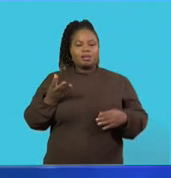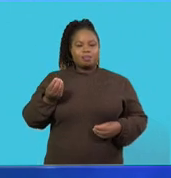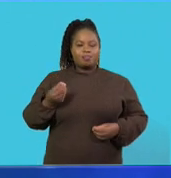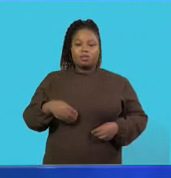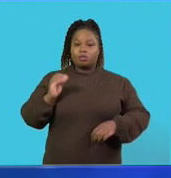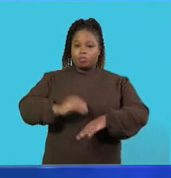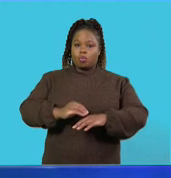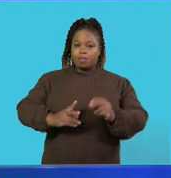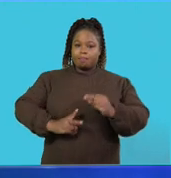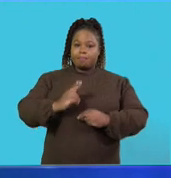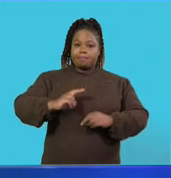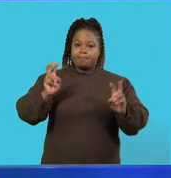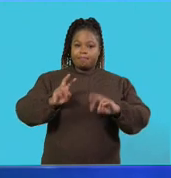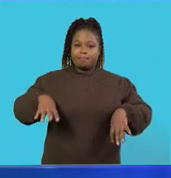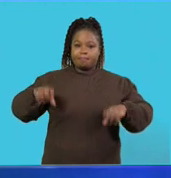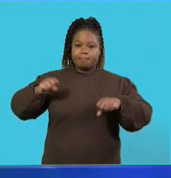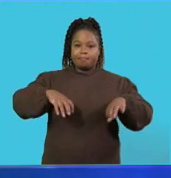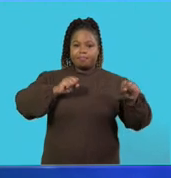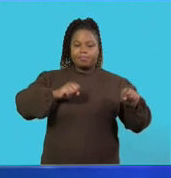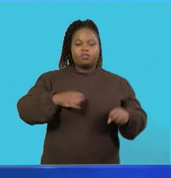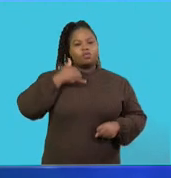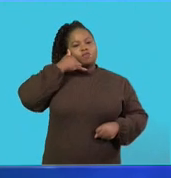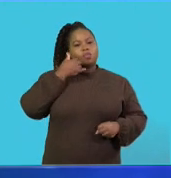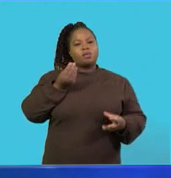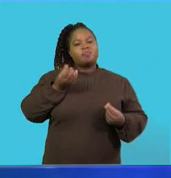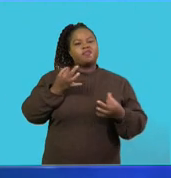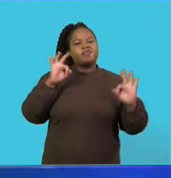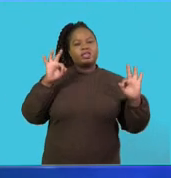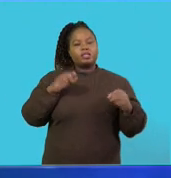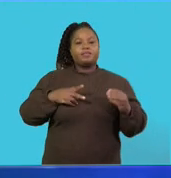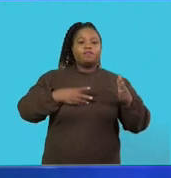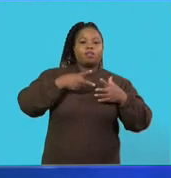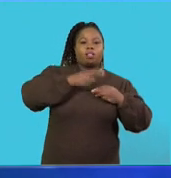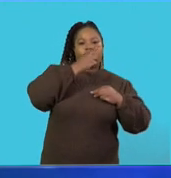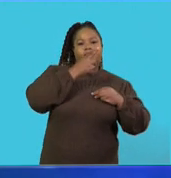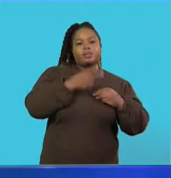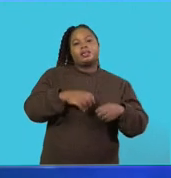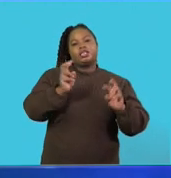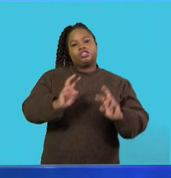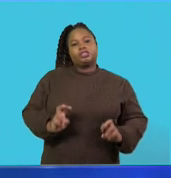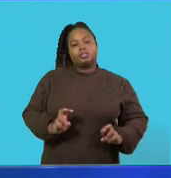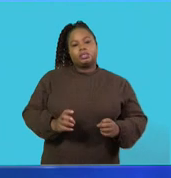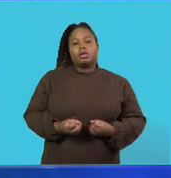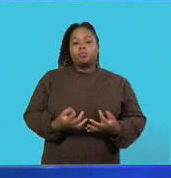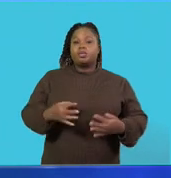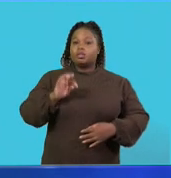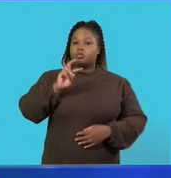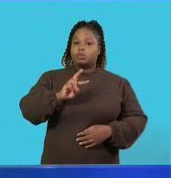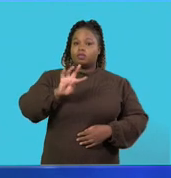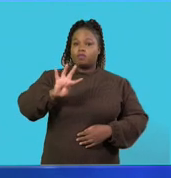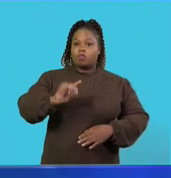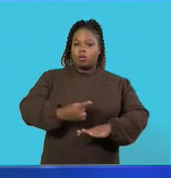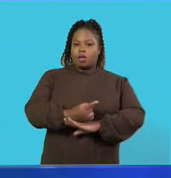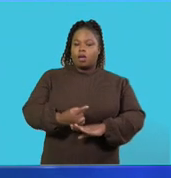nenkinga yokuphazamiseka kogesi. Le nombolo entsha ke yakhelwe ukuphazamiseka kohlinzeko logesi kuyoqhubeka kwamahora